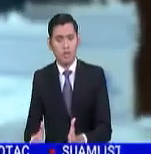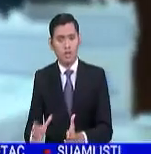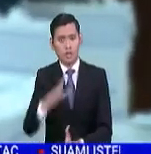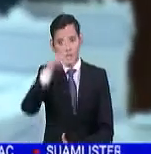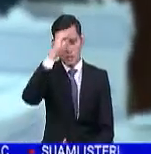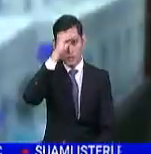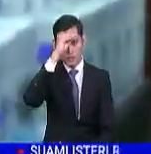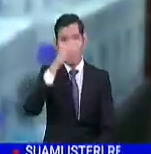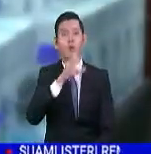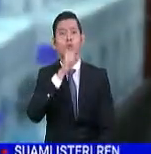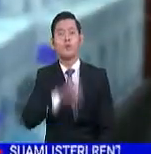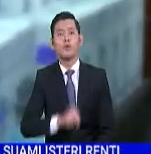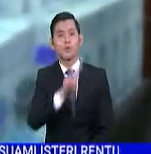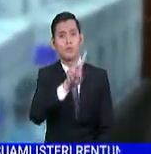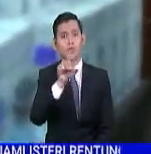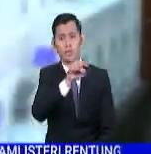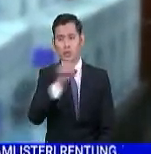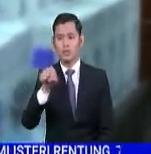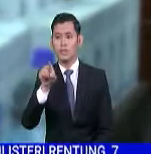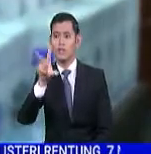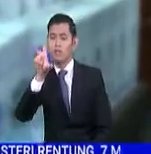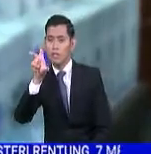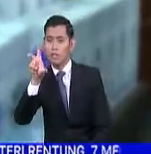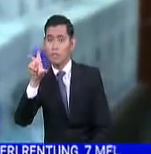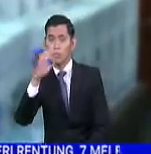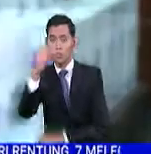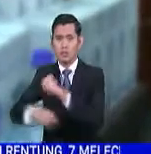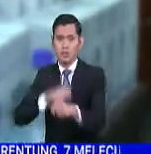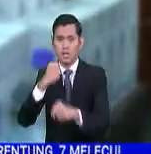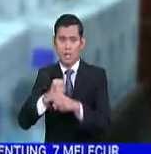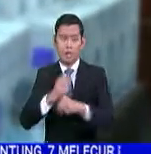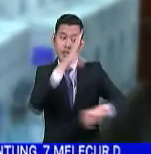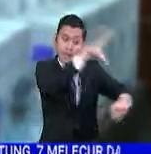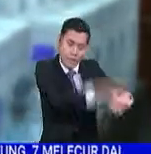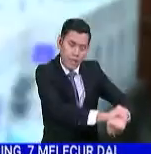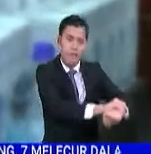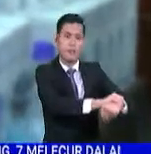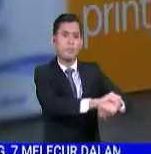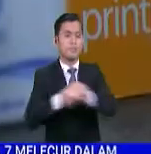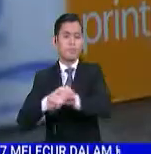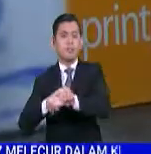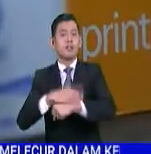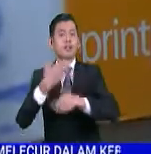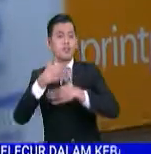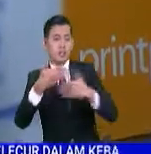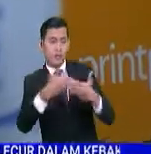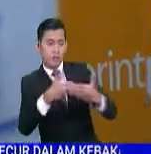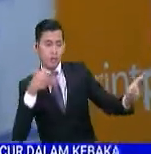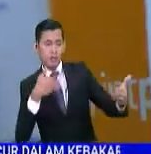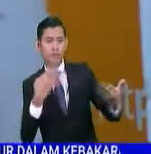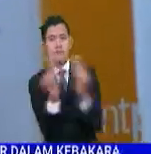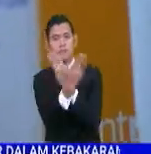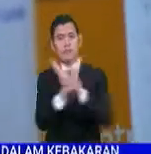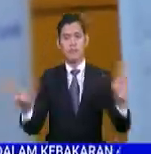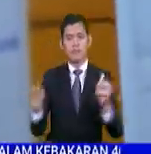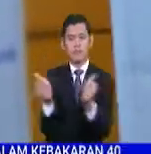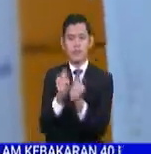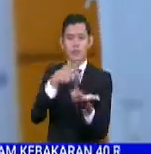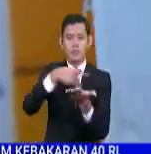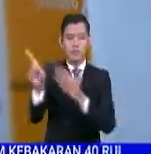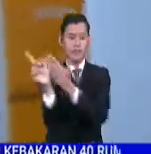kelindan lelaki berumur 21 hingga 30 tahun diambil keterangan sebelum dibebaskan dengan jaminan.